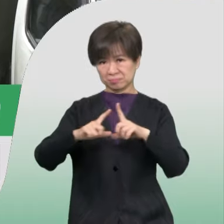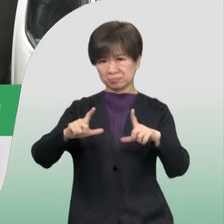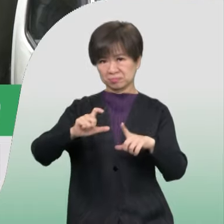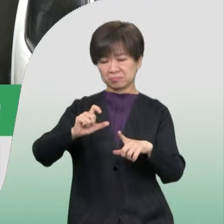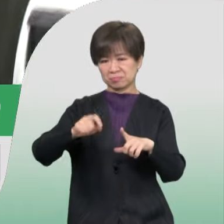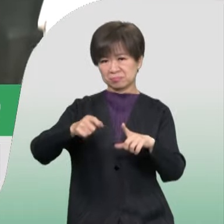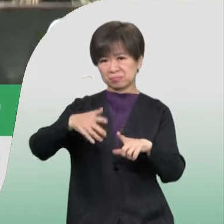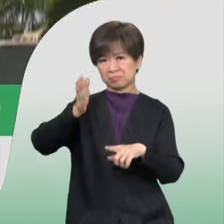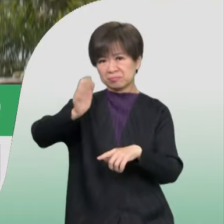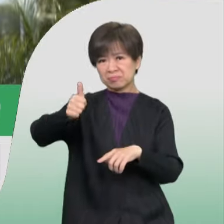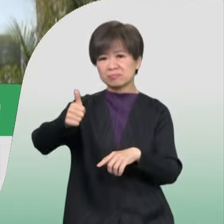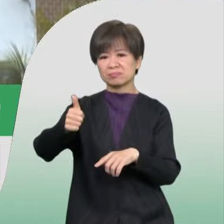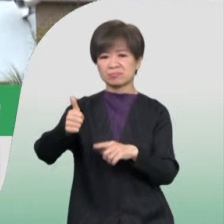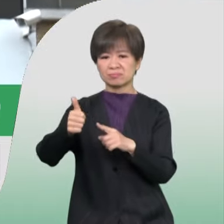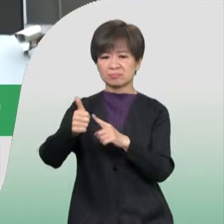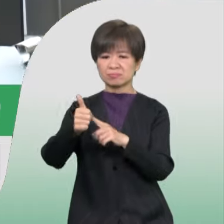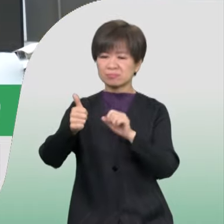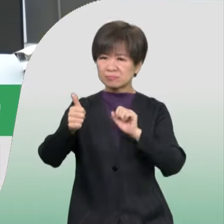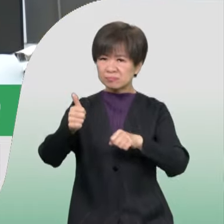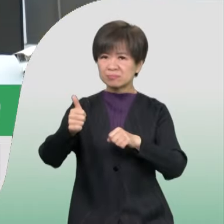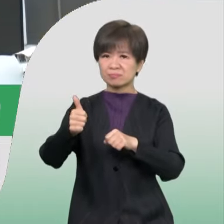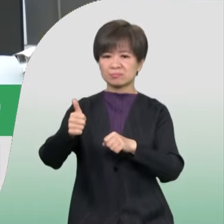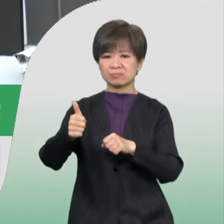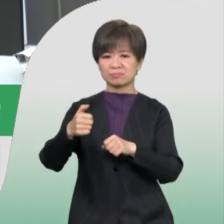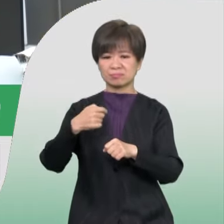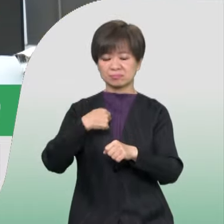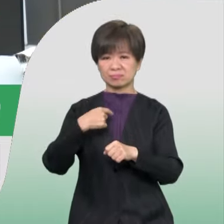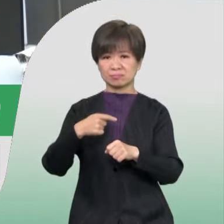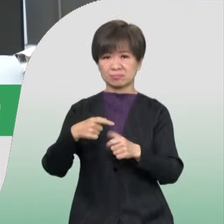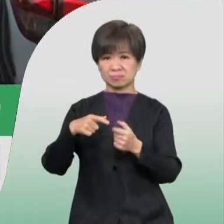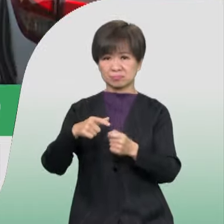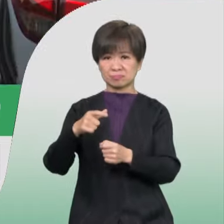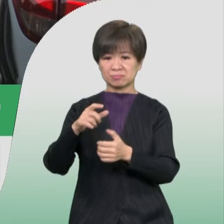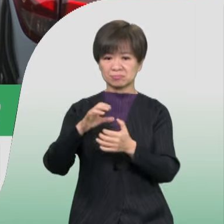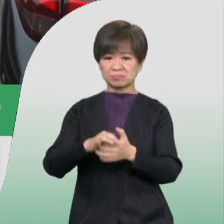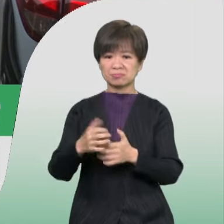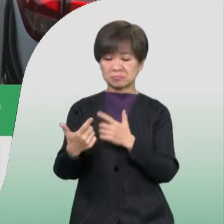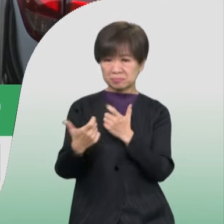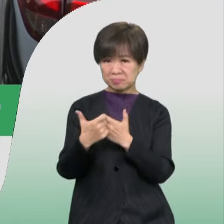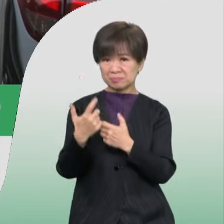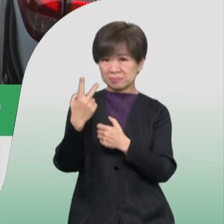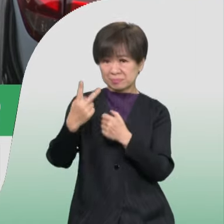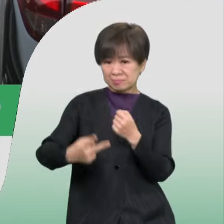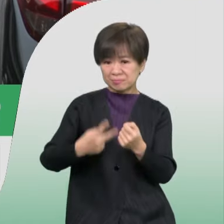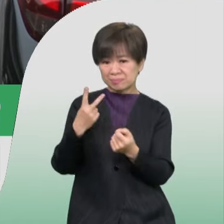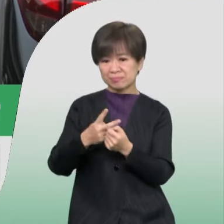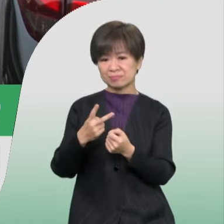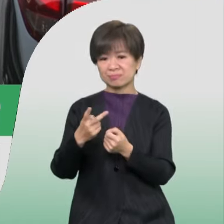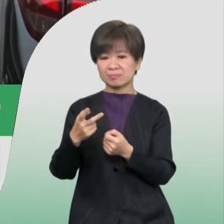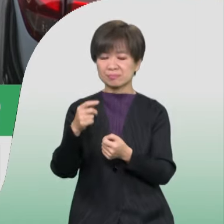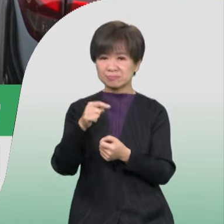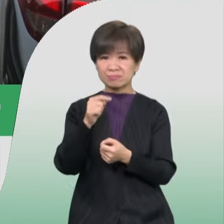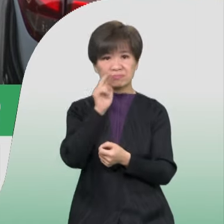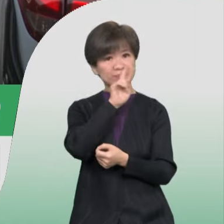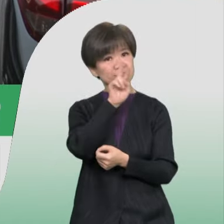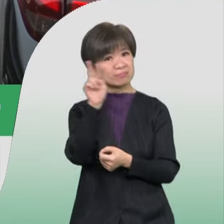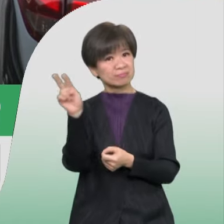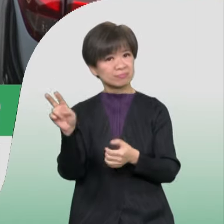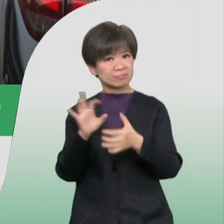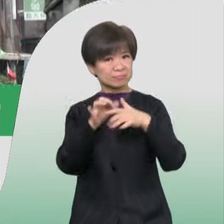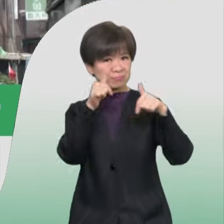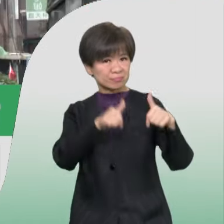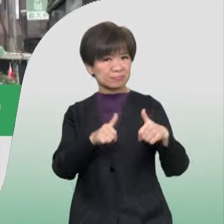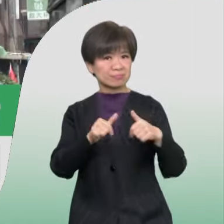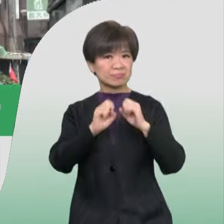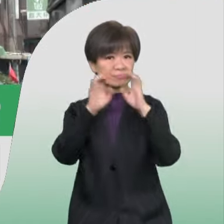的条件吼，那我来留因政府所配合，让人留做对留因嘅关系进来所有嘅招牌吼，